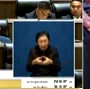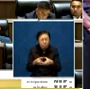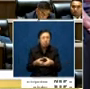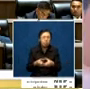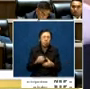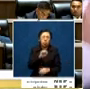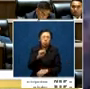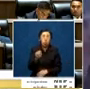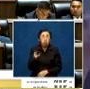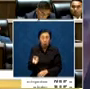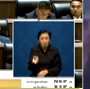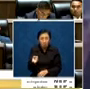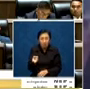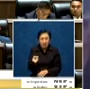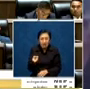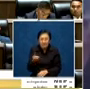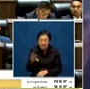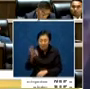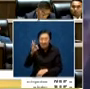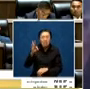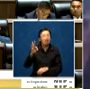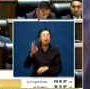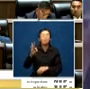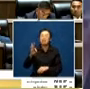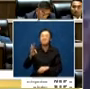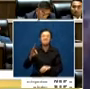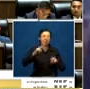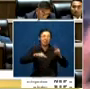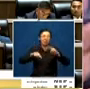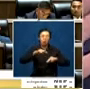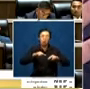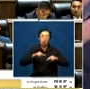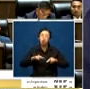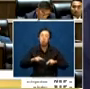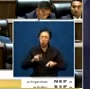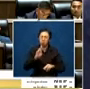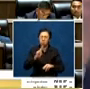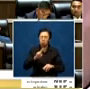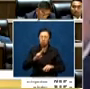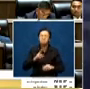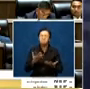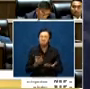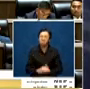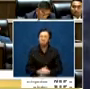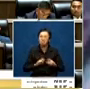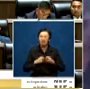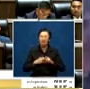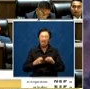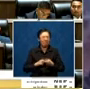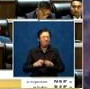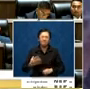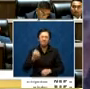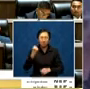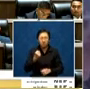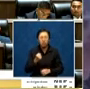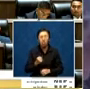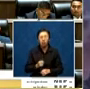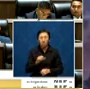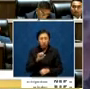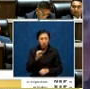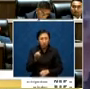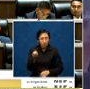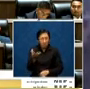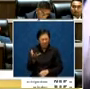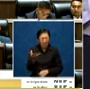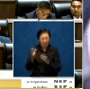ปรากฏไปออกเขาซ่อมไฟอยู่แต่คือใจเราเนี่ยเราคิดเลยคือเราระแวงแล้วว่าประยุทธ์เนี่ยนะอาจจะ แต่ทะลุแก๊สเขาก็หึมนะ ใช่ ฮะ นะ